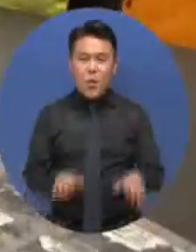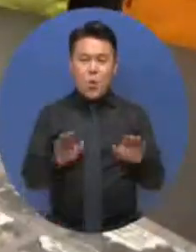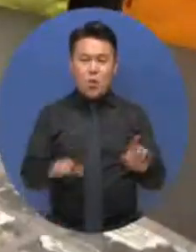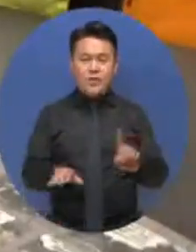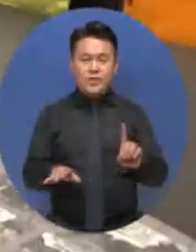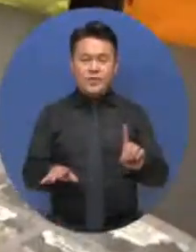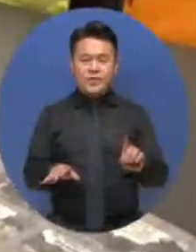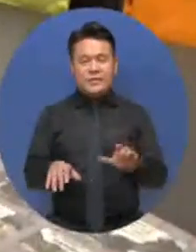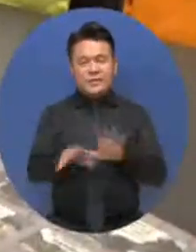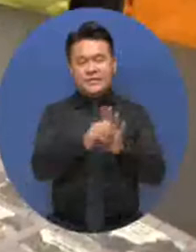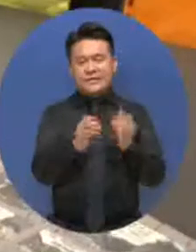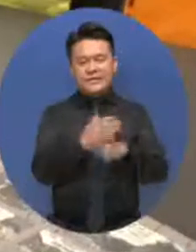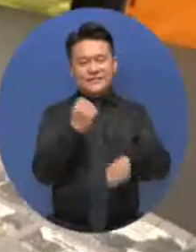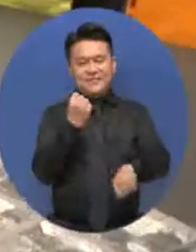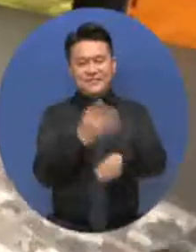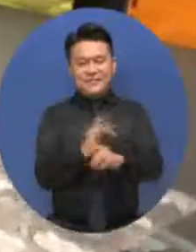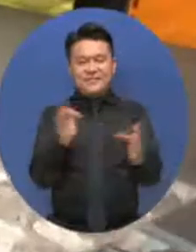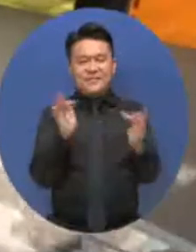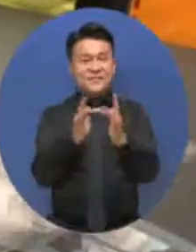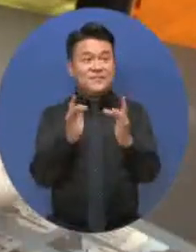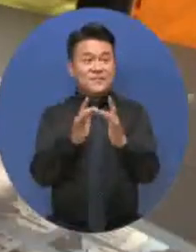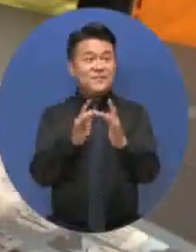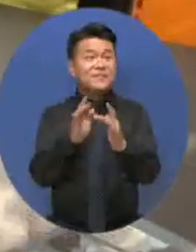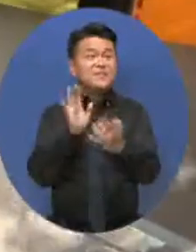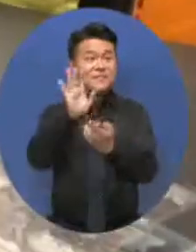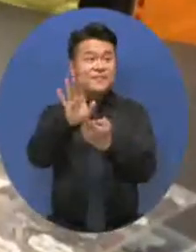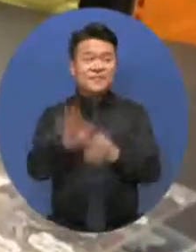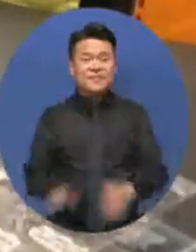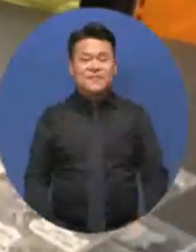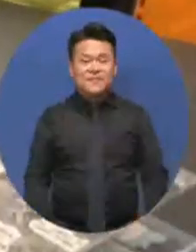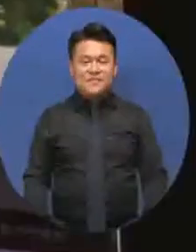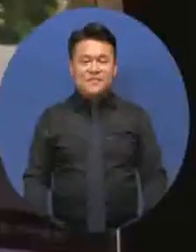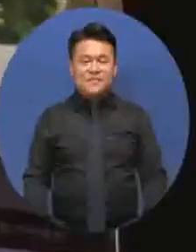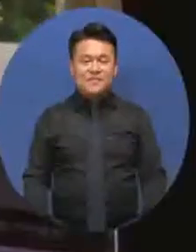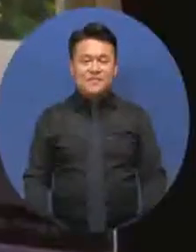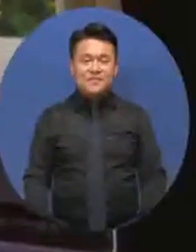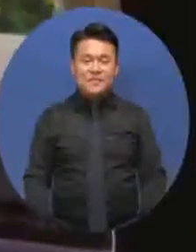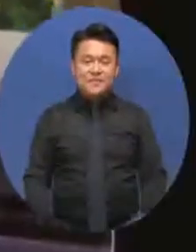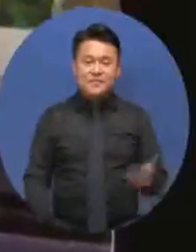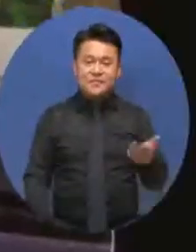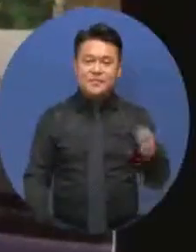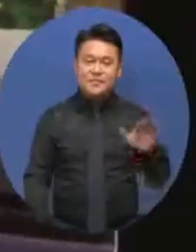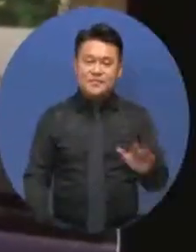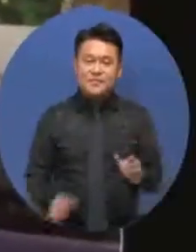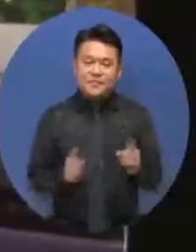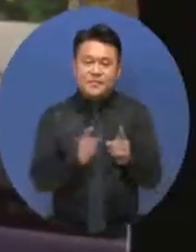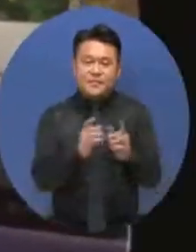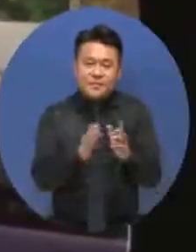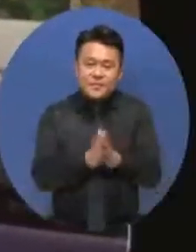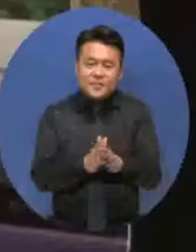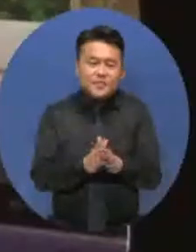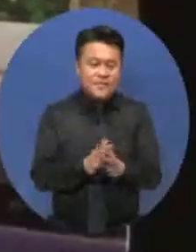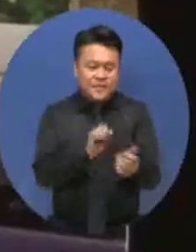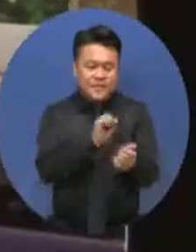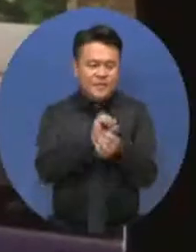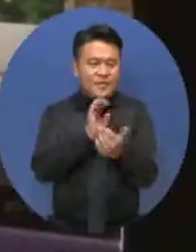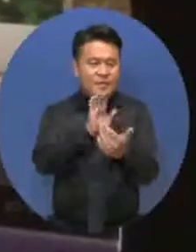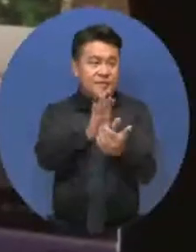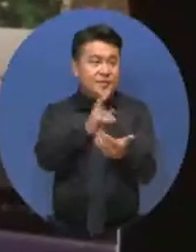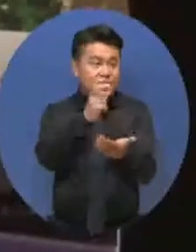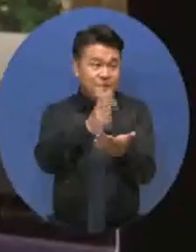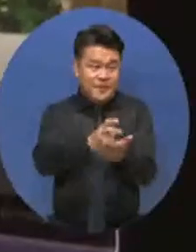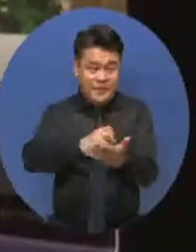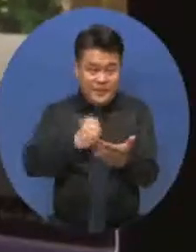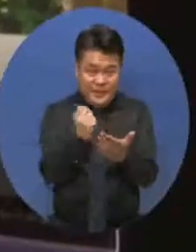올해는 시국에 따라 부득이하게 온라인 축제로 진행이 되었답니다. 다만 오프라인에서도 방역 지침에 어긋나지